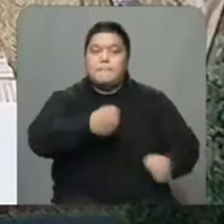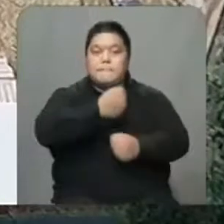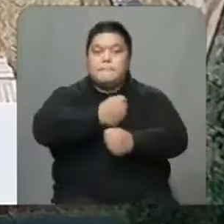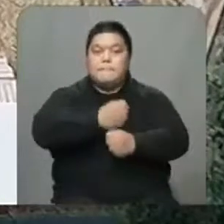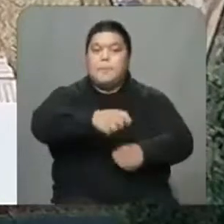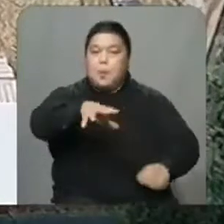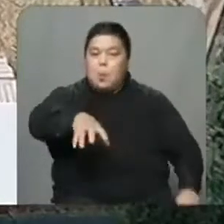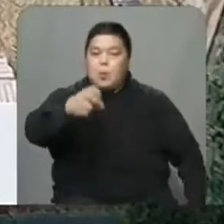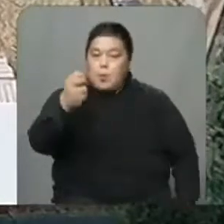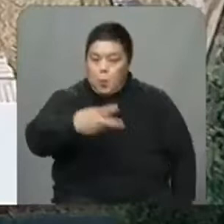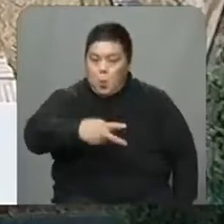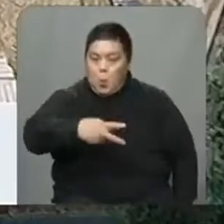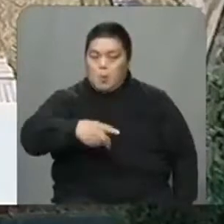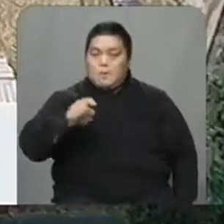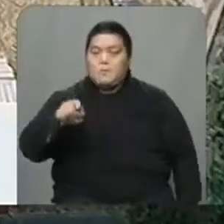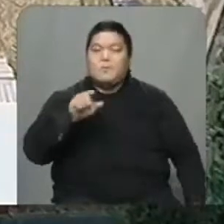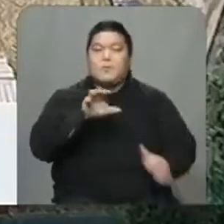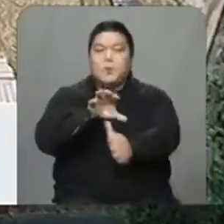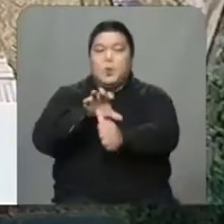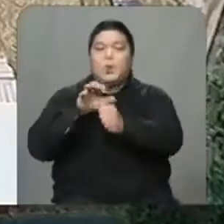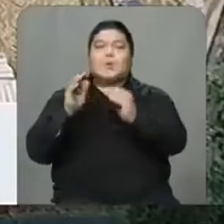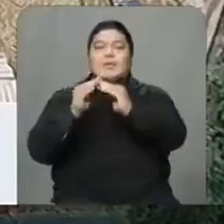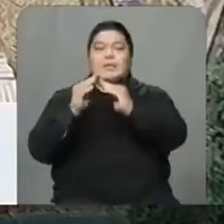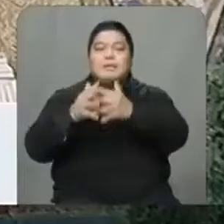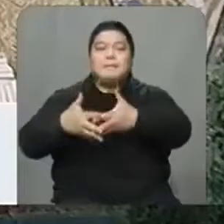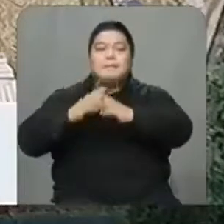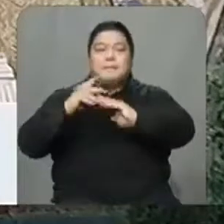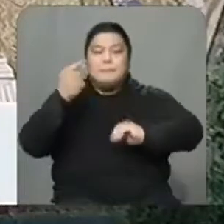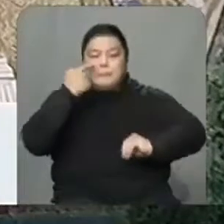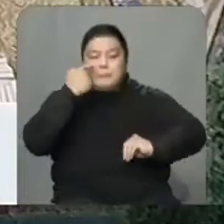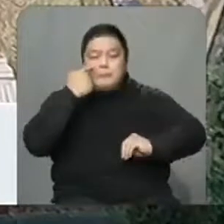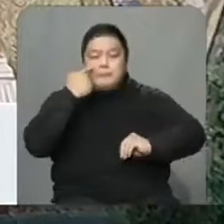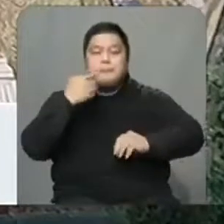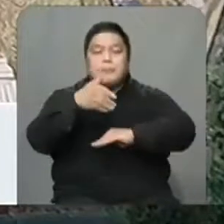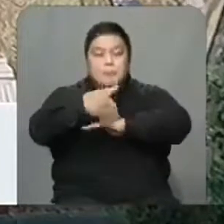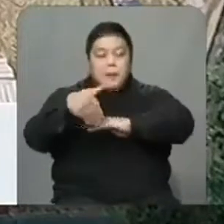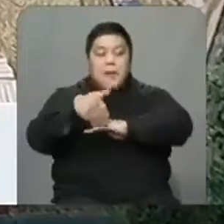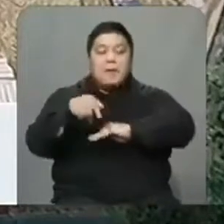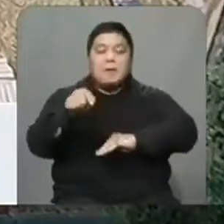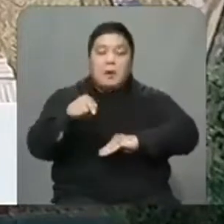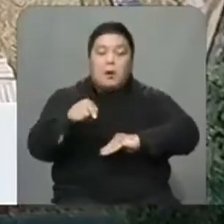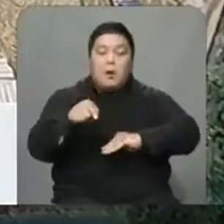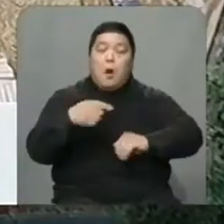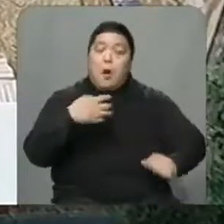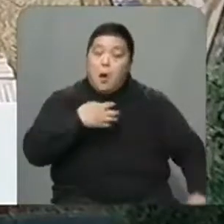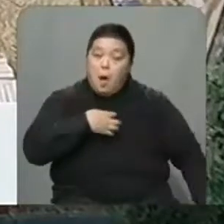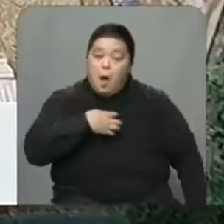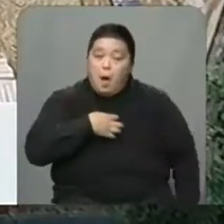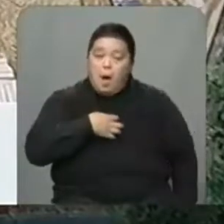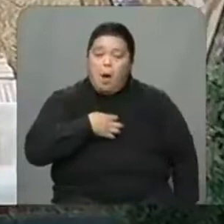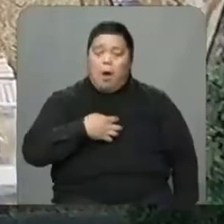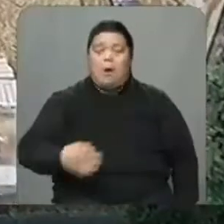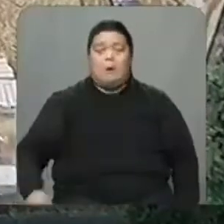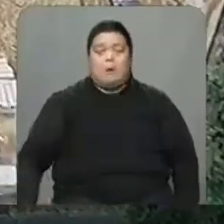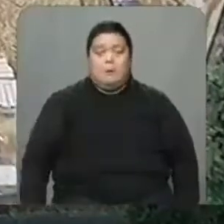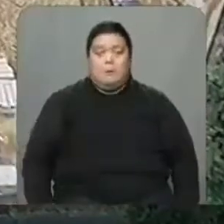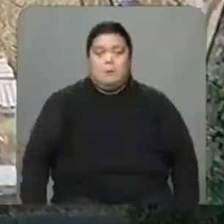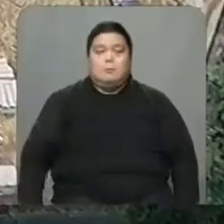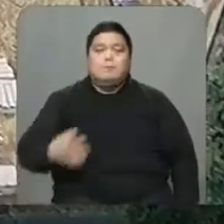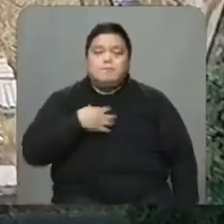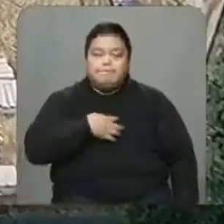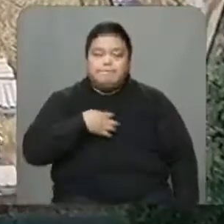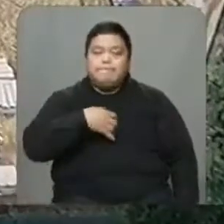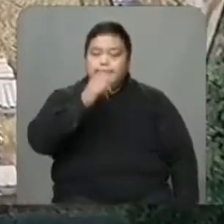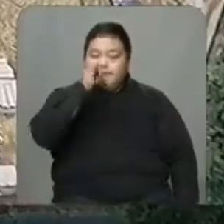수소를 에너지원으로 하는 주택 실증 사업도 진행 중인데 이들 사업에 대한 안전성 우려 목소리도 여전합니다. 조현주